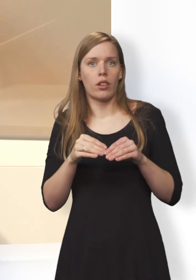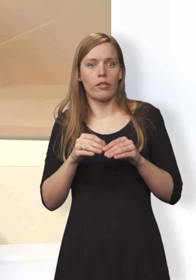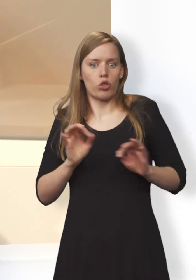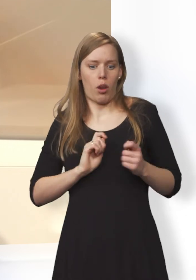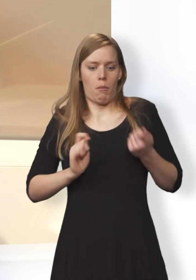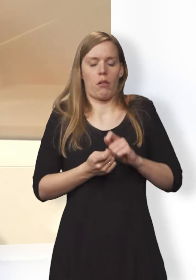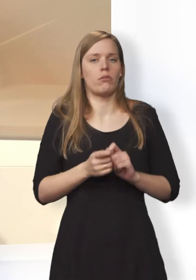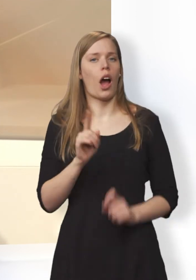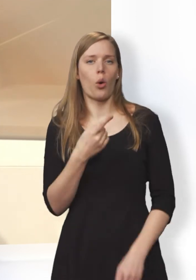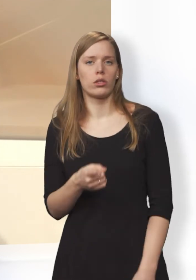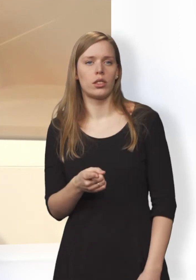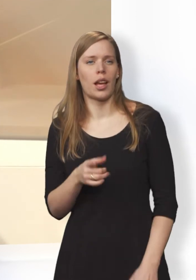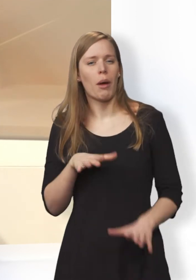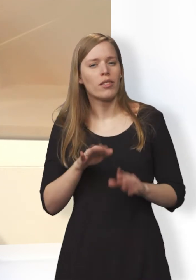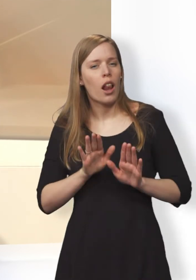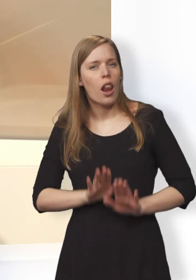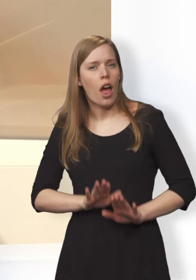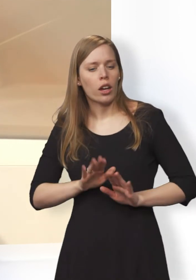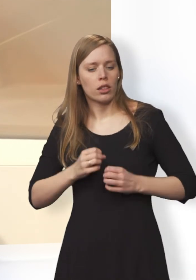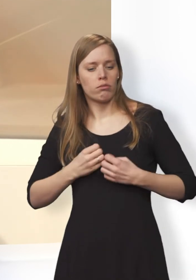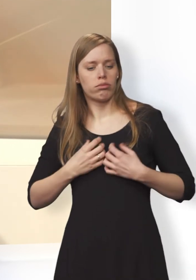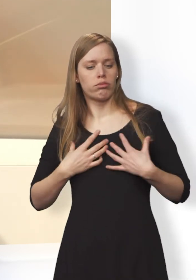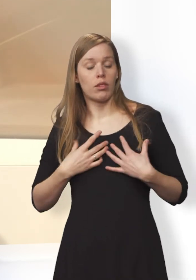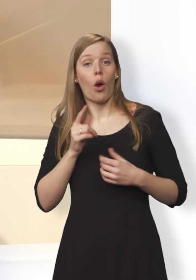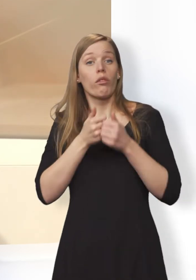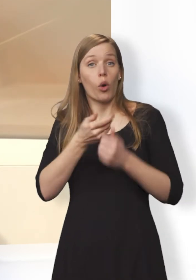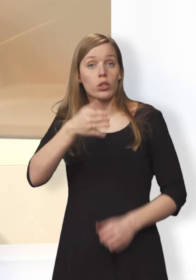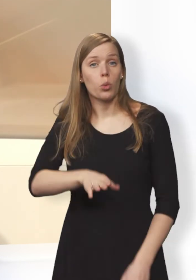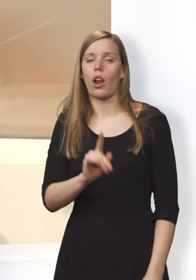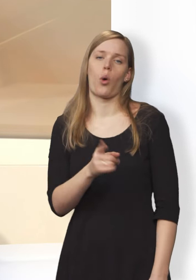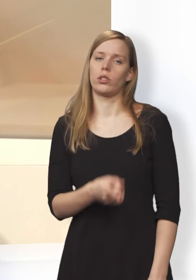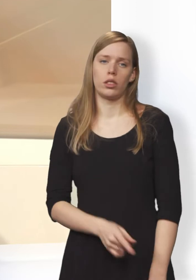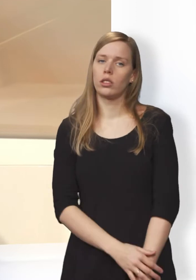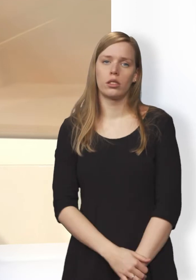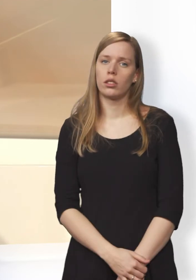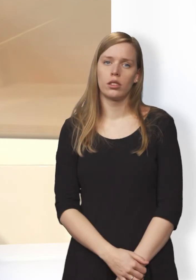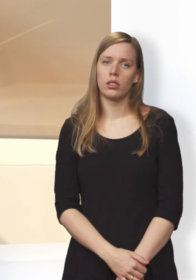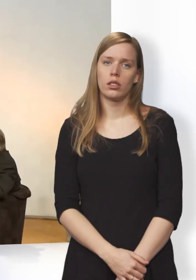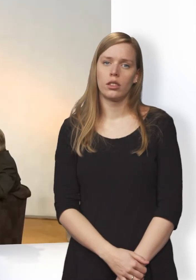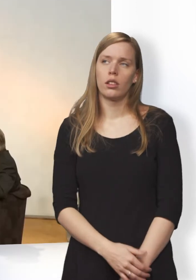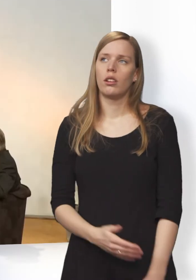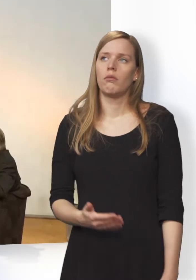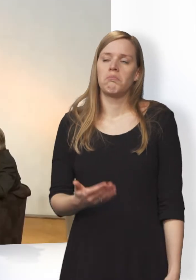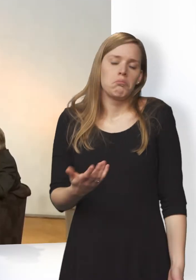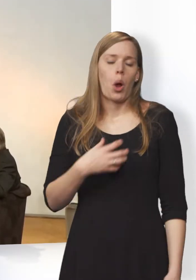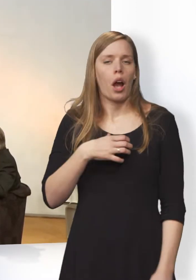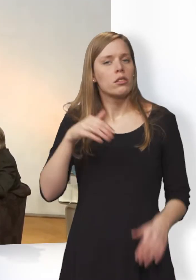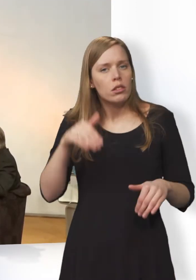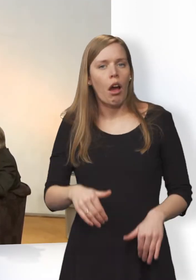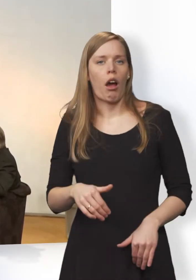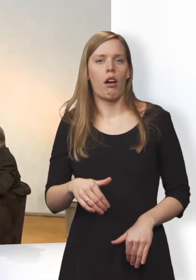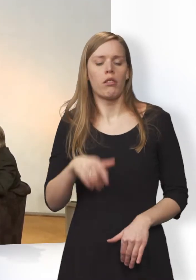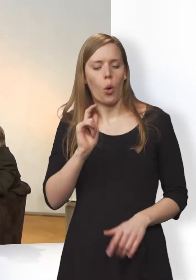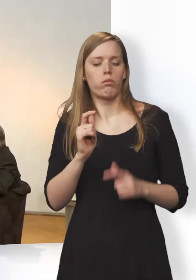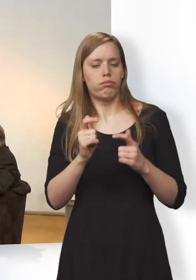deutliche krankheit es ist ja keine krankheit die zum tode führt es ist eine krankheit die ist da sie schränkte ein